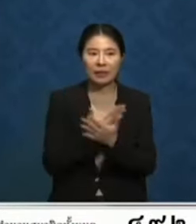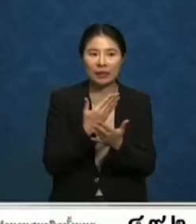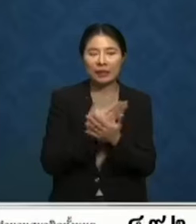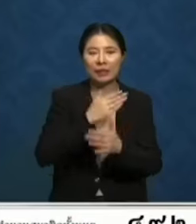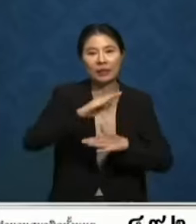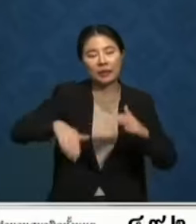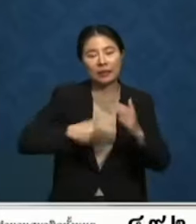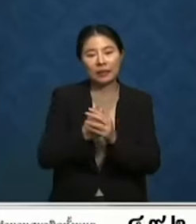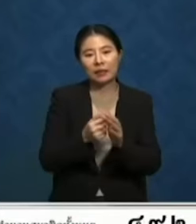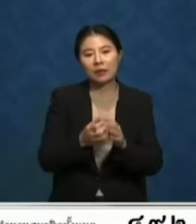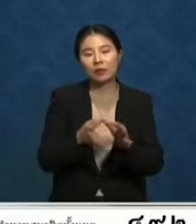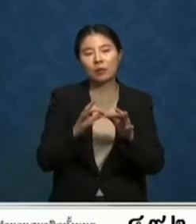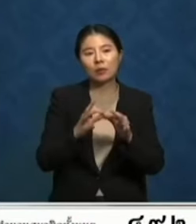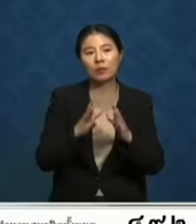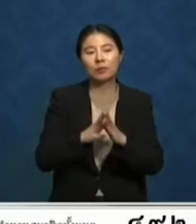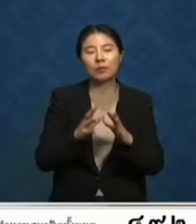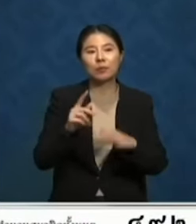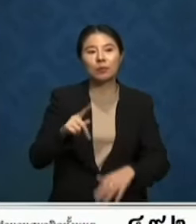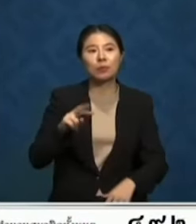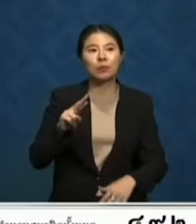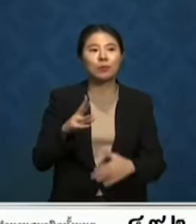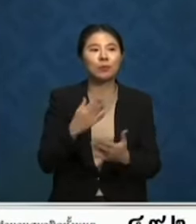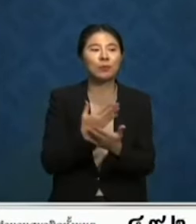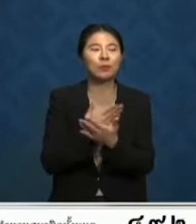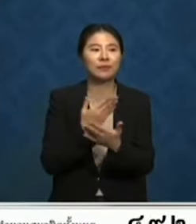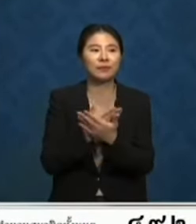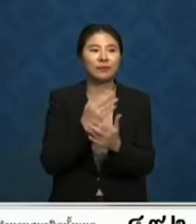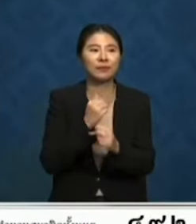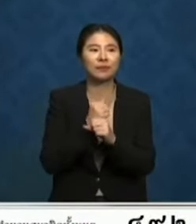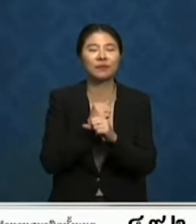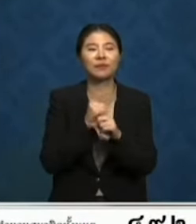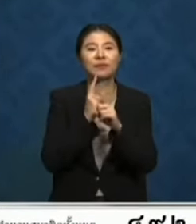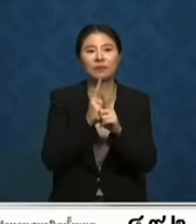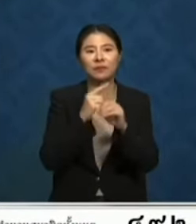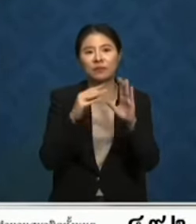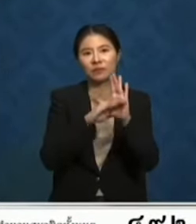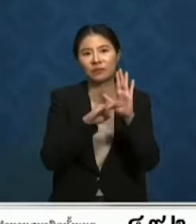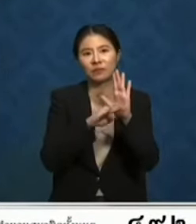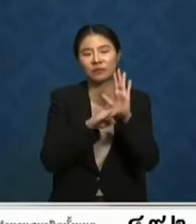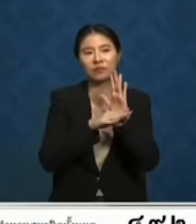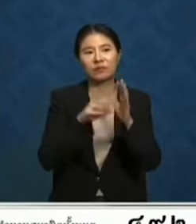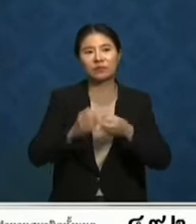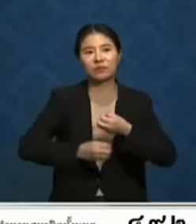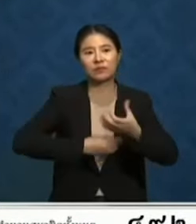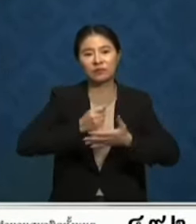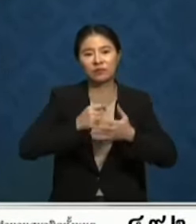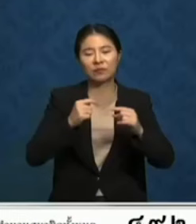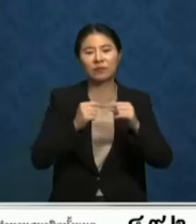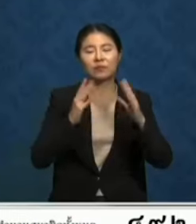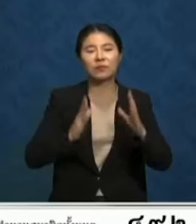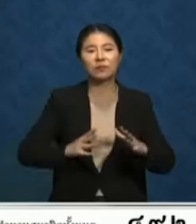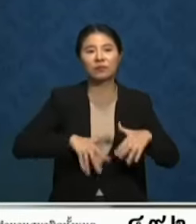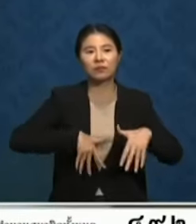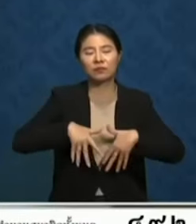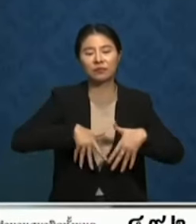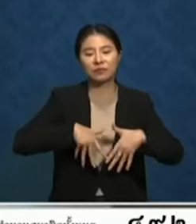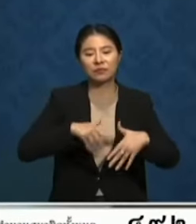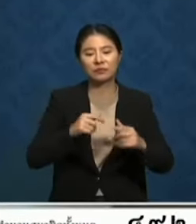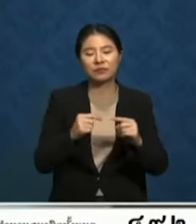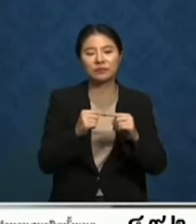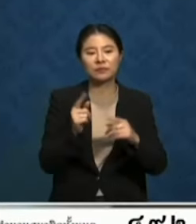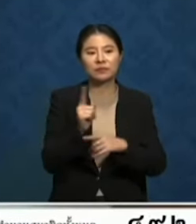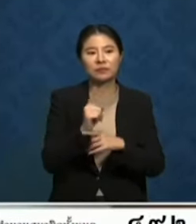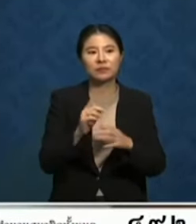มาเข้าสู่วิธีการพรบวิธีการงบประมาณมาทำตามขั้นตอนอย่างที่ผมได้อภิปรายให้ท่านประธานแล้วก็เพื่อนสมาชิกแล้วก็พี่น้องประชาชนได้รับฟังแต่มันช้า